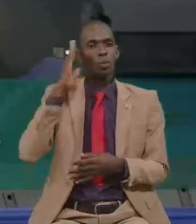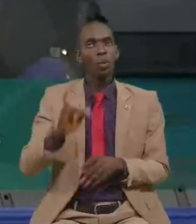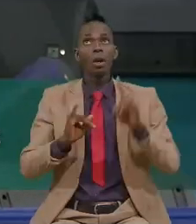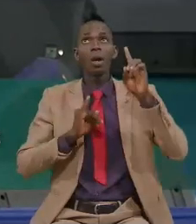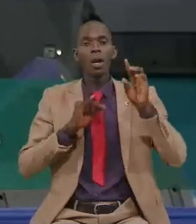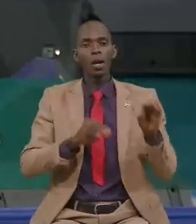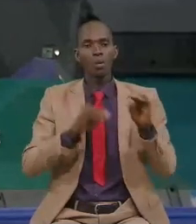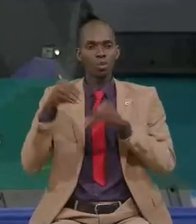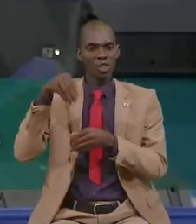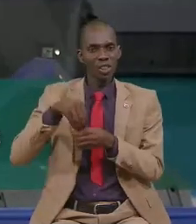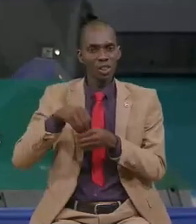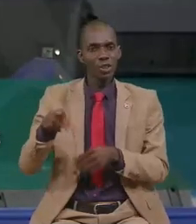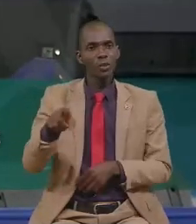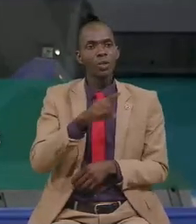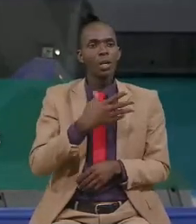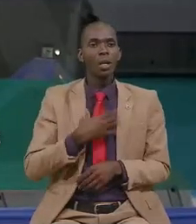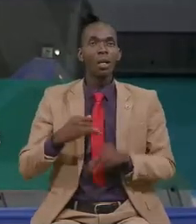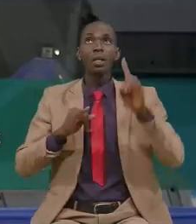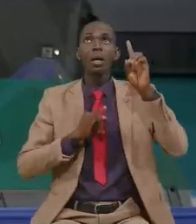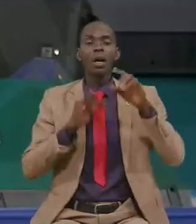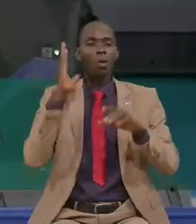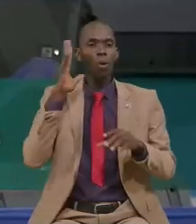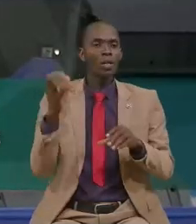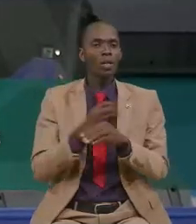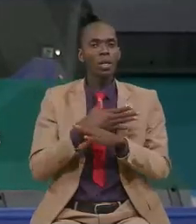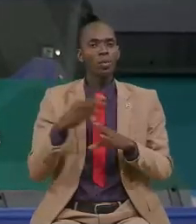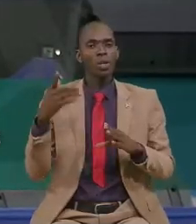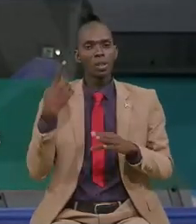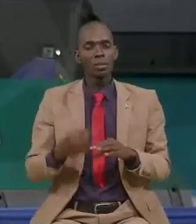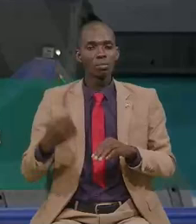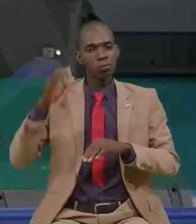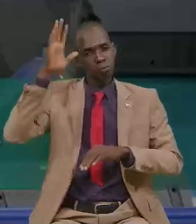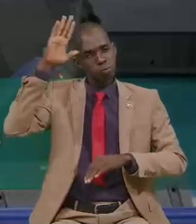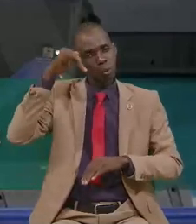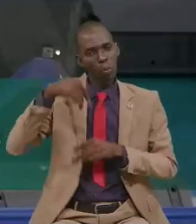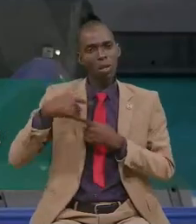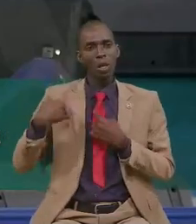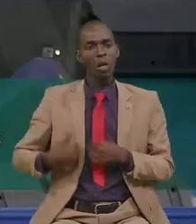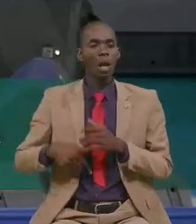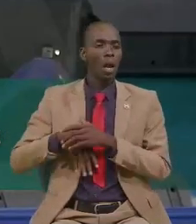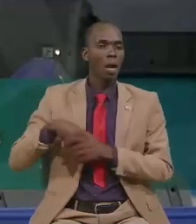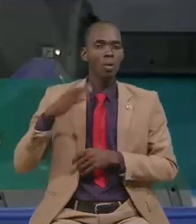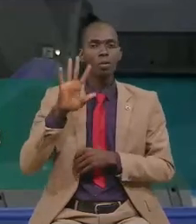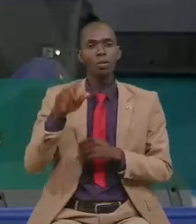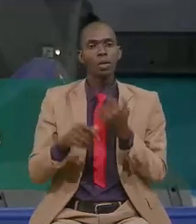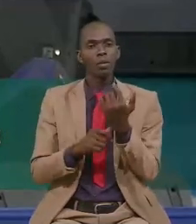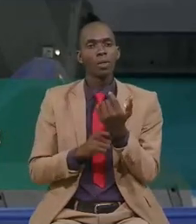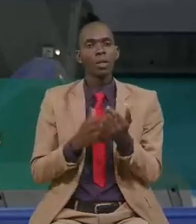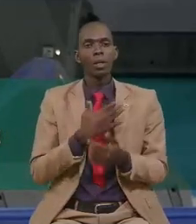J'ôterai de votre corps le cœur de pierre et je vous donnerai un cœur de chair.